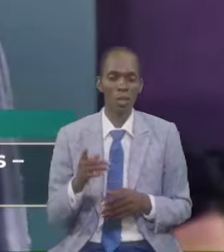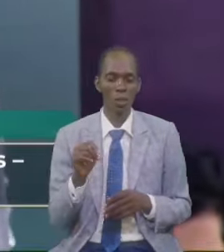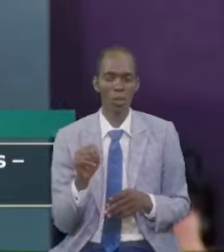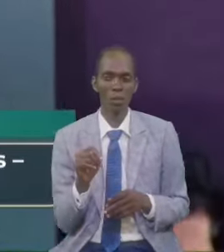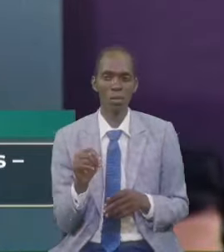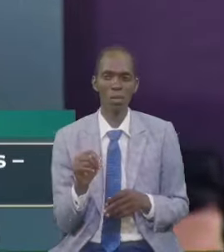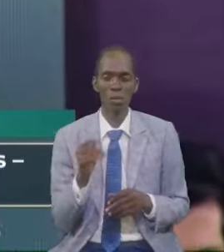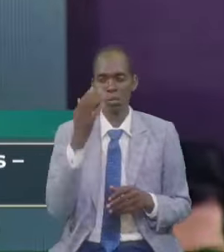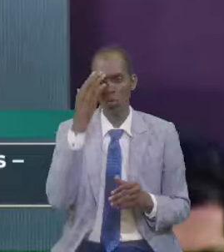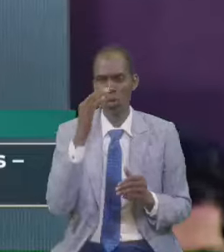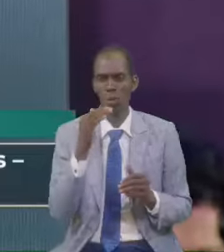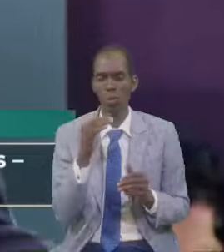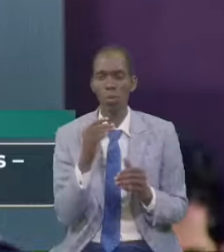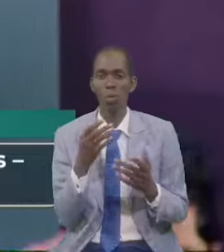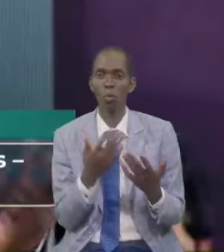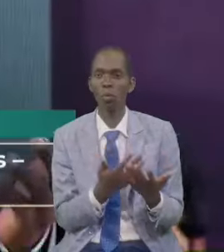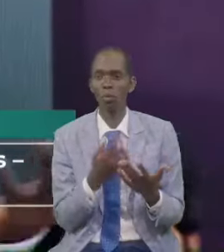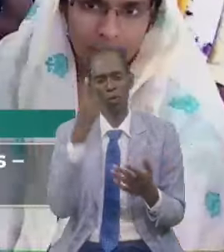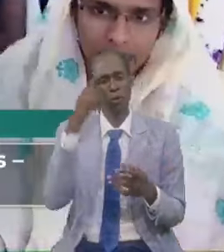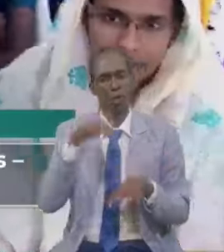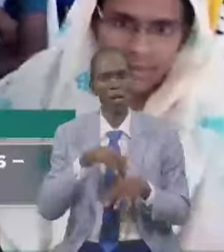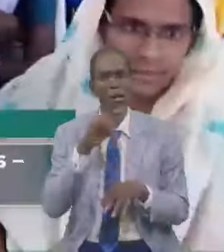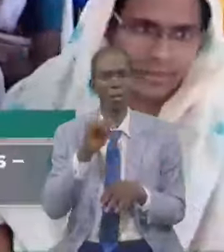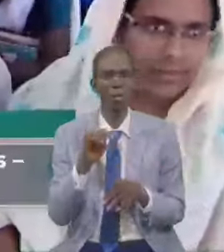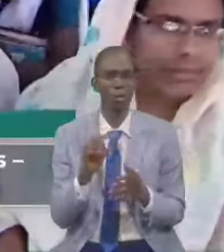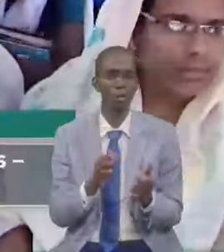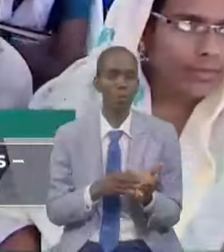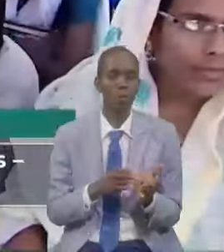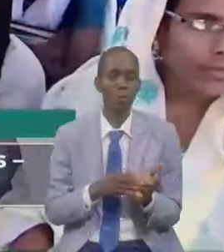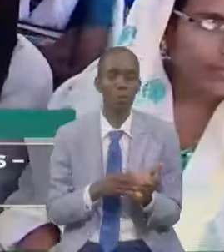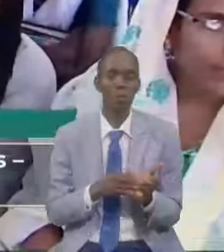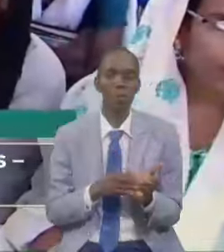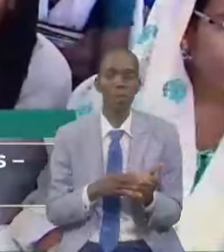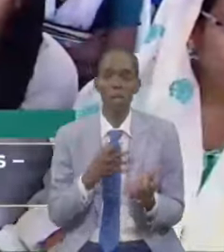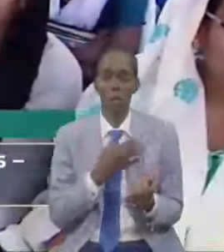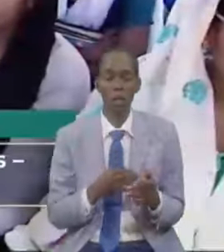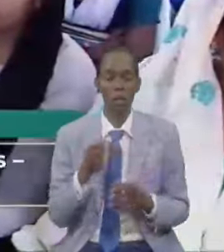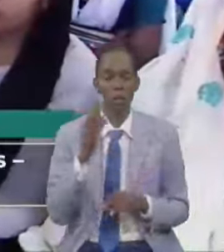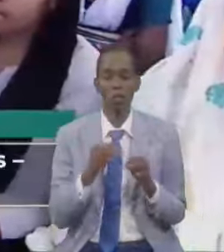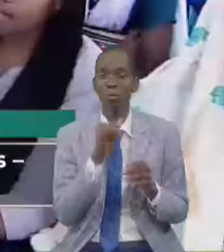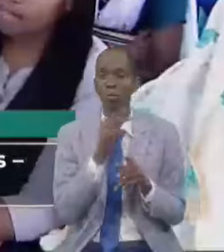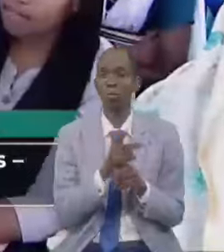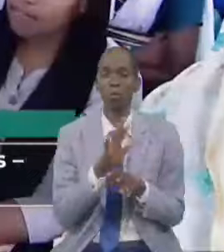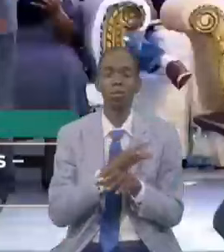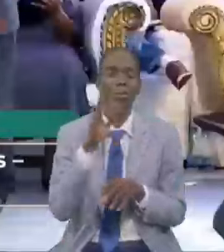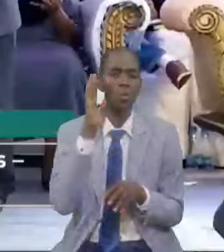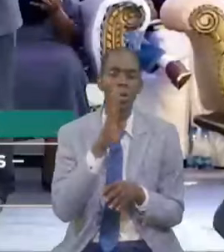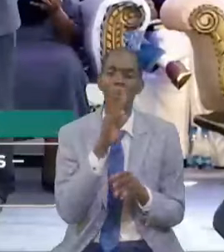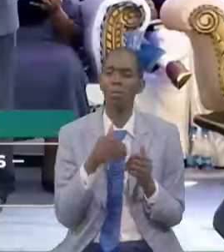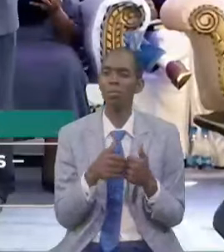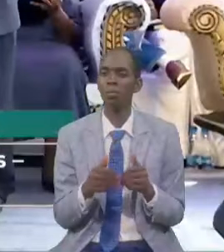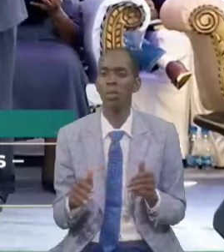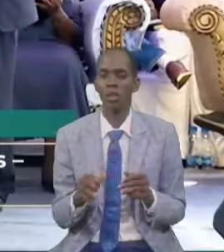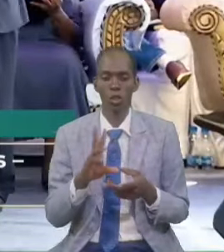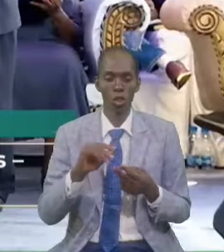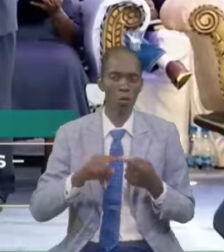గనక ఆ క్రొత్త బడికి అన్నట్టుగా వెళ్ళకపోతే మీరు నశించిపోయినట్లే. No friend. ఏ స్నేహితులు